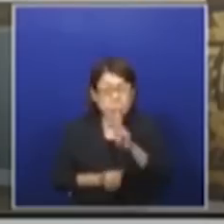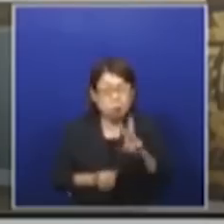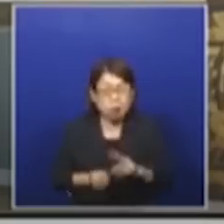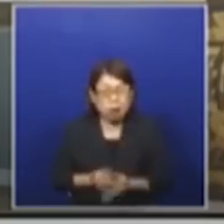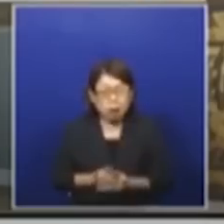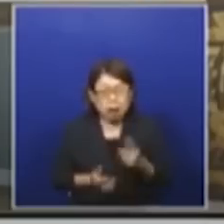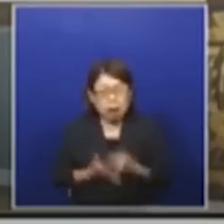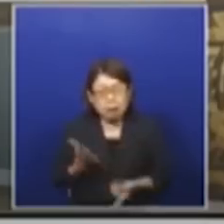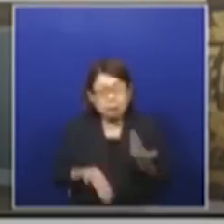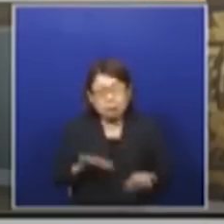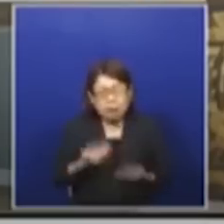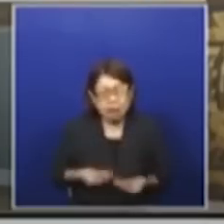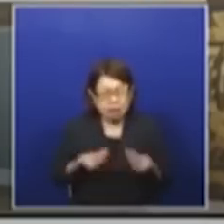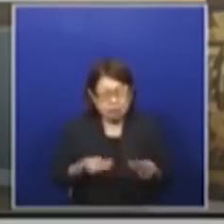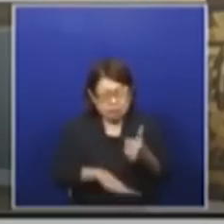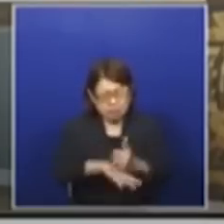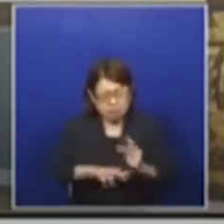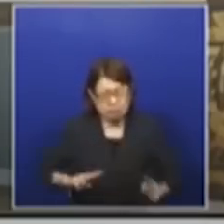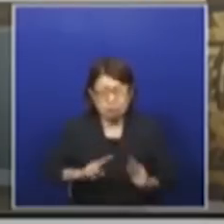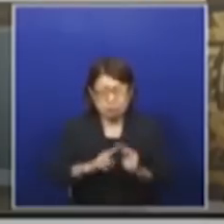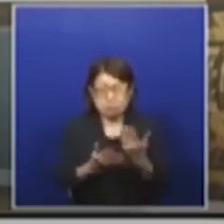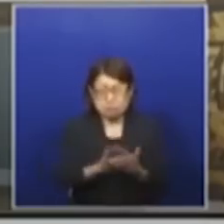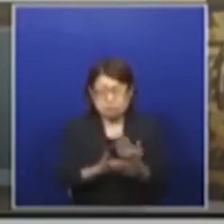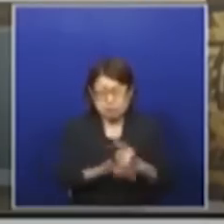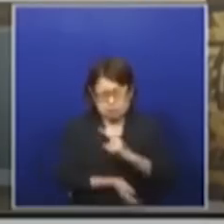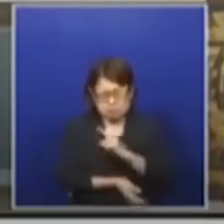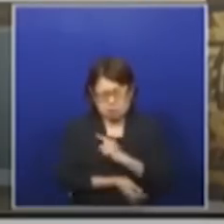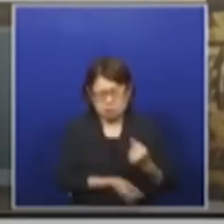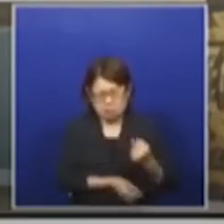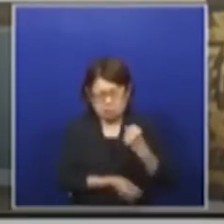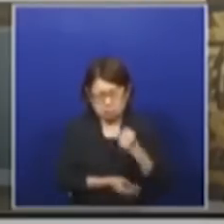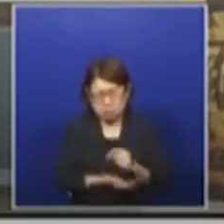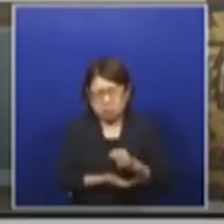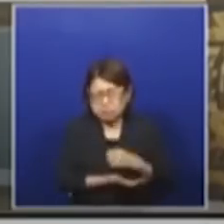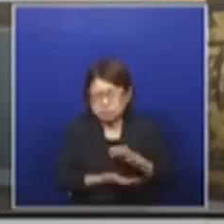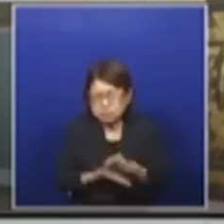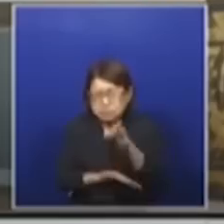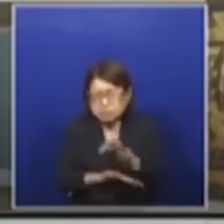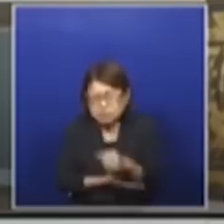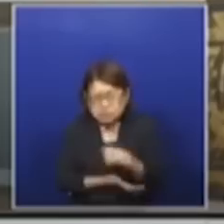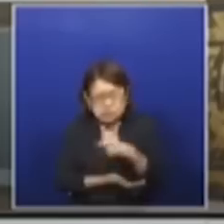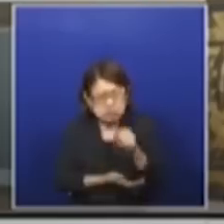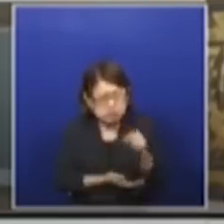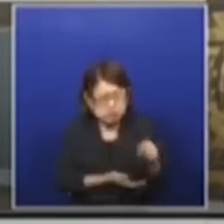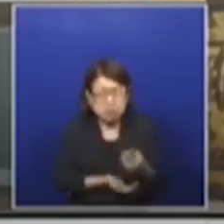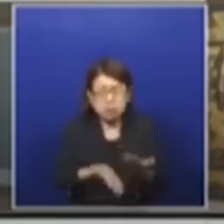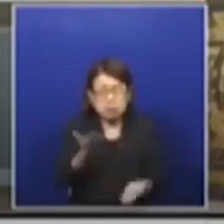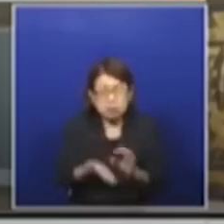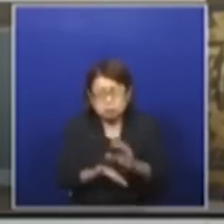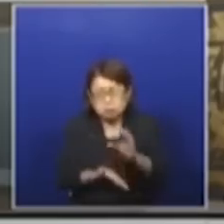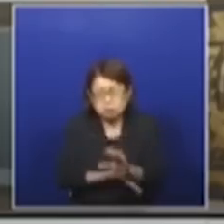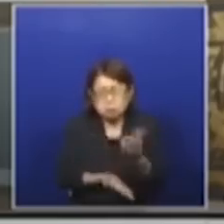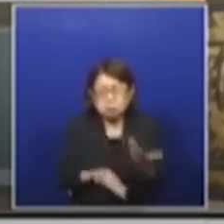การกระทรวงการคลังคนเดียวมีอำนาจสั่งซื้อตราสารหนี้ตัวไหนก็ได้จำนวนเงินเท่า